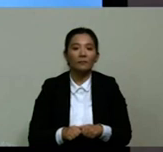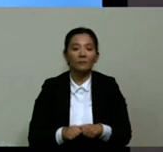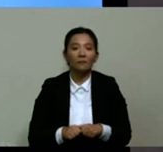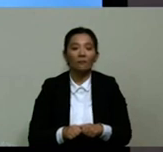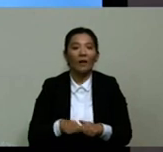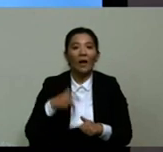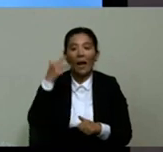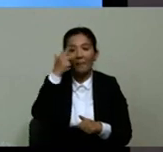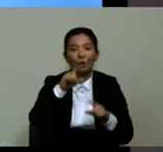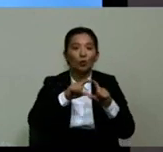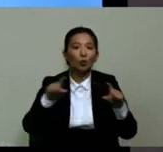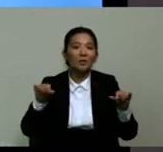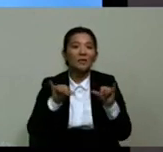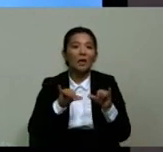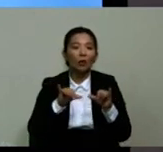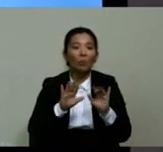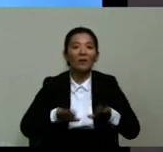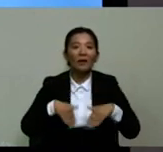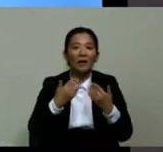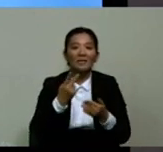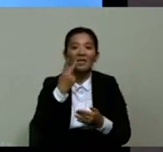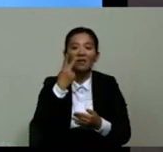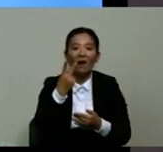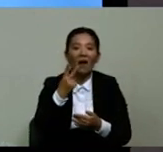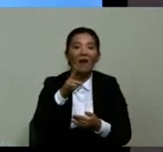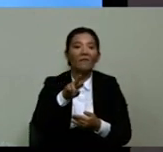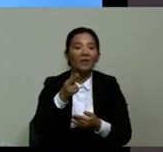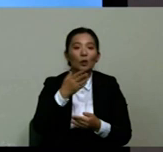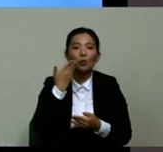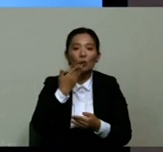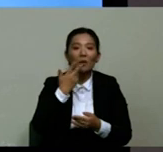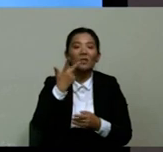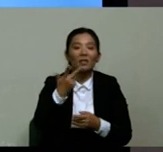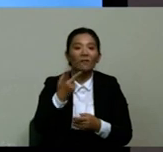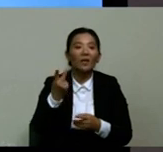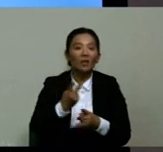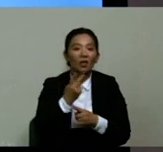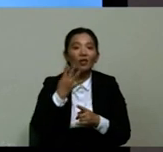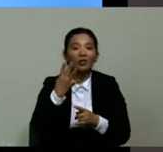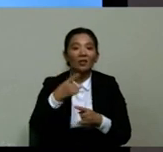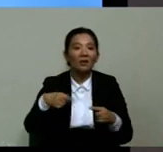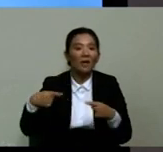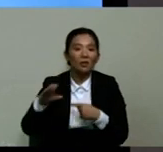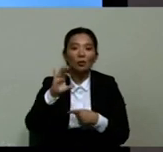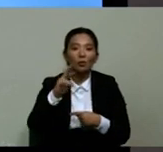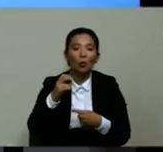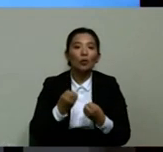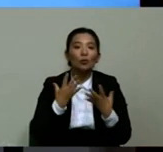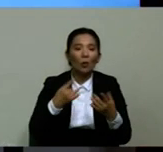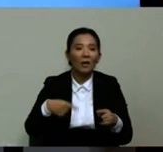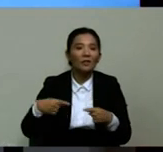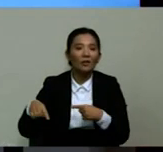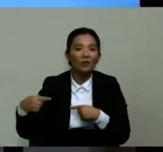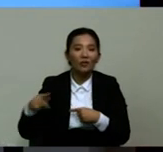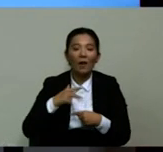На обед в школьной столовой предлагается 2 вида супа, 3 вторых вида, 4 разных сока. Сколько